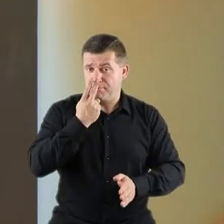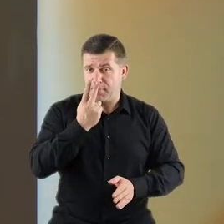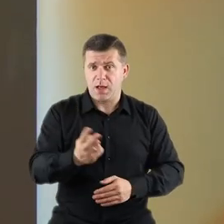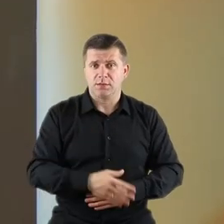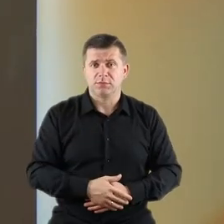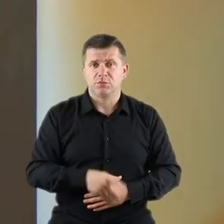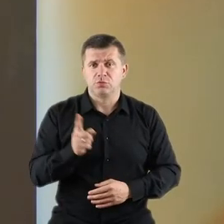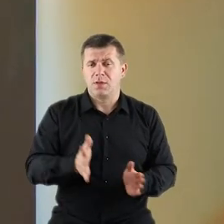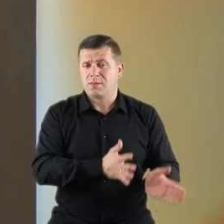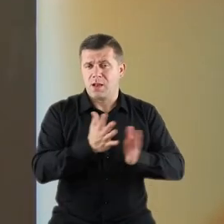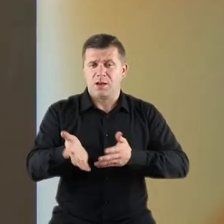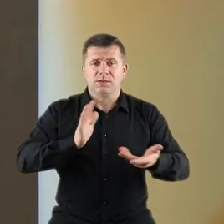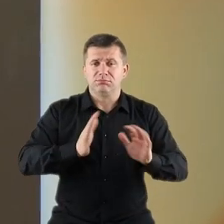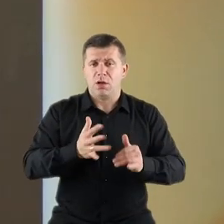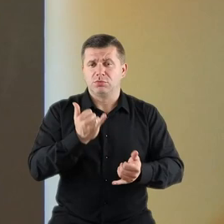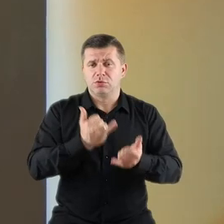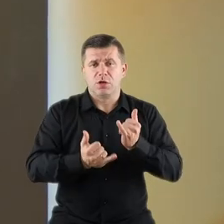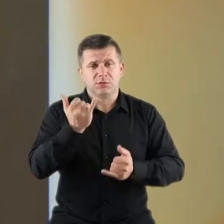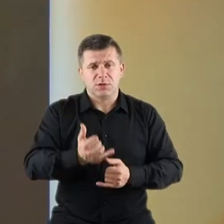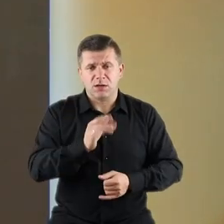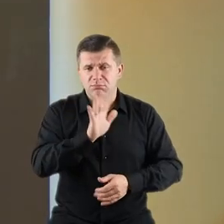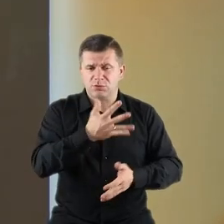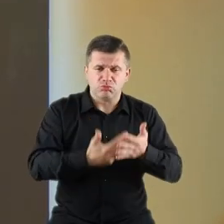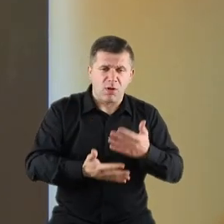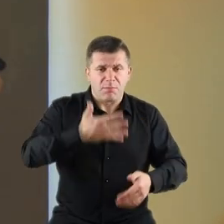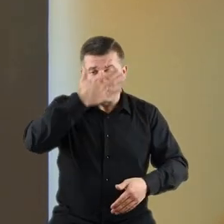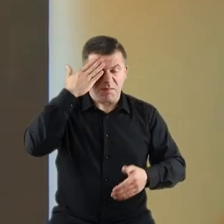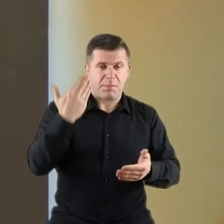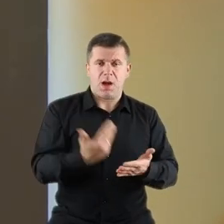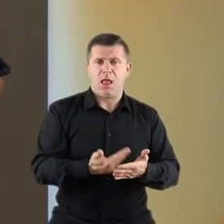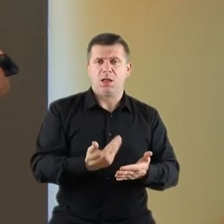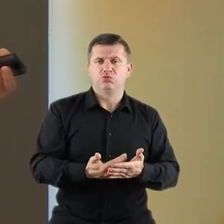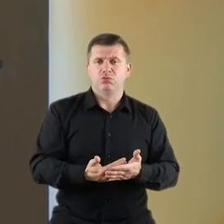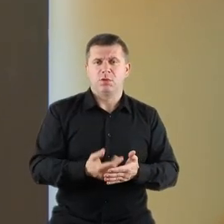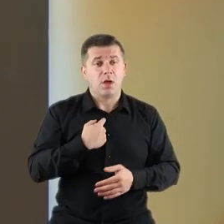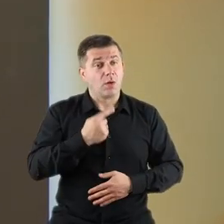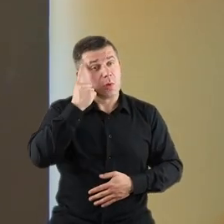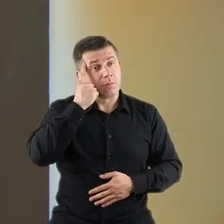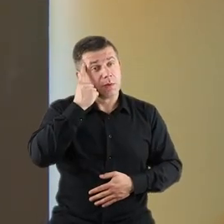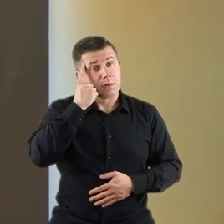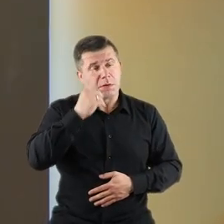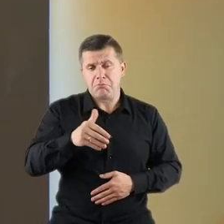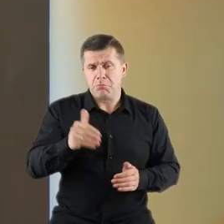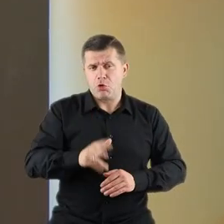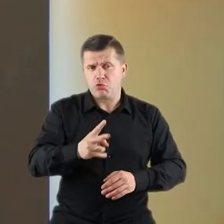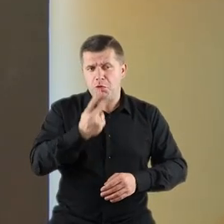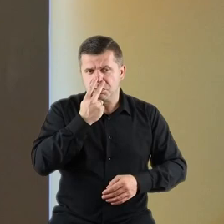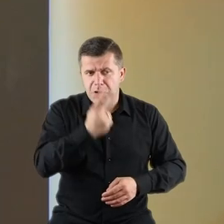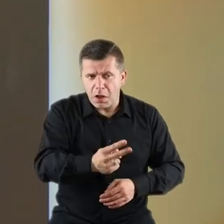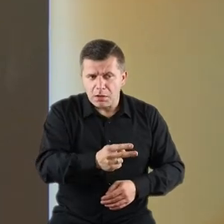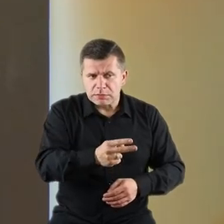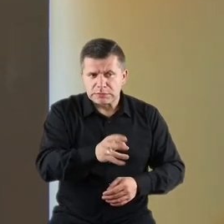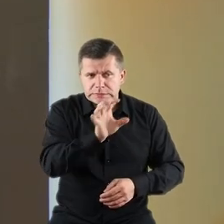kolejny sposób jeśli dziecko jest słabe nie wiadomo dlaczego a więc domyślamy się że może ktoś spojrzał może ktoś